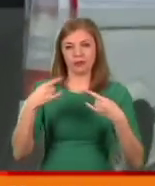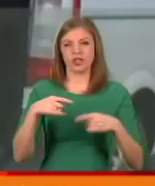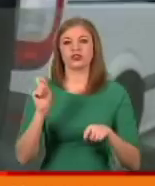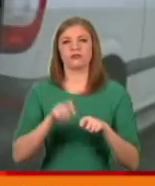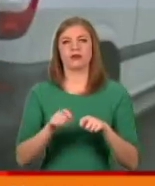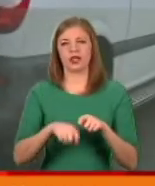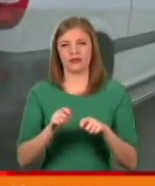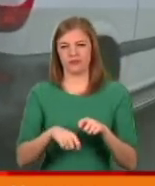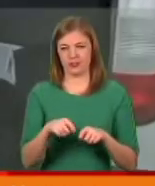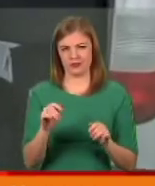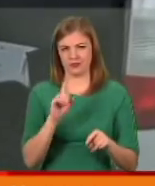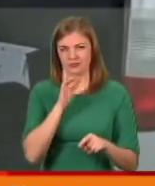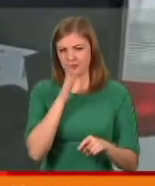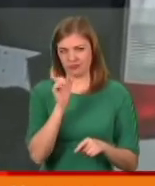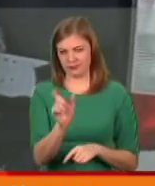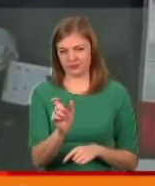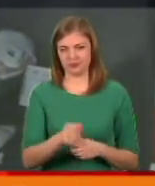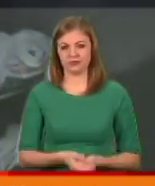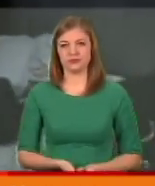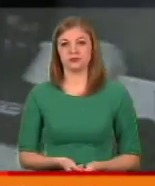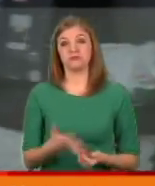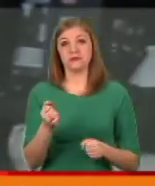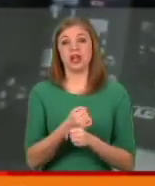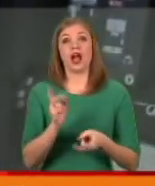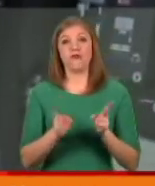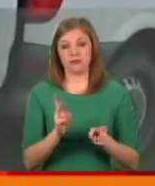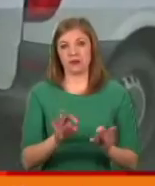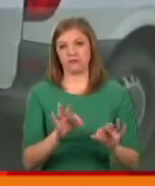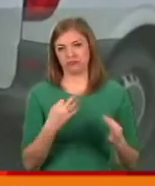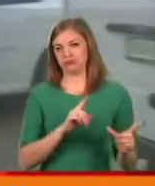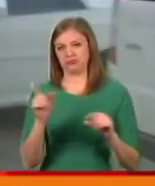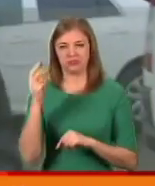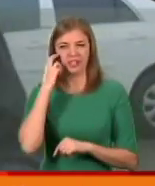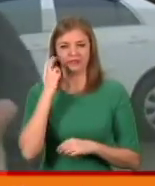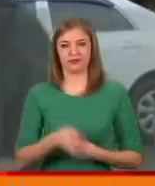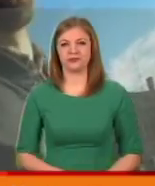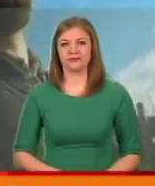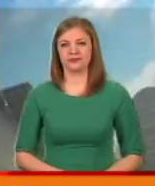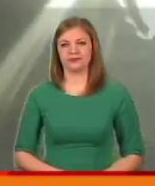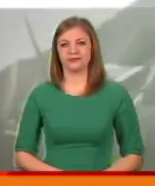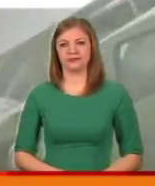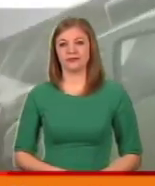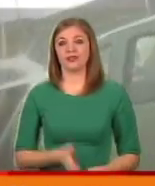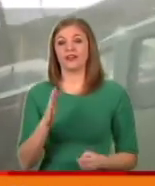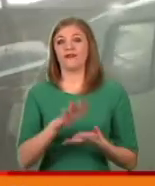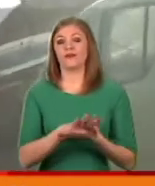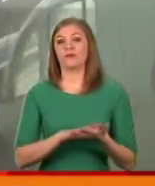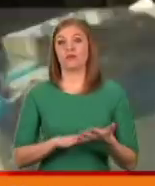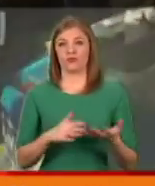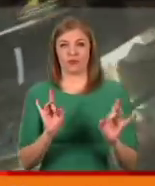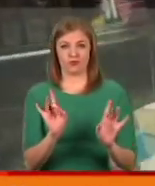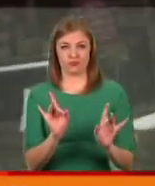перевірка триває недовго. Кавоварка їде на Київ. О. У продовженні